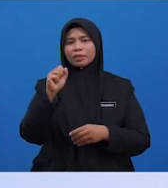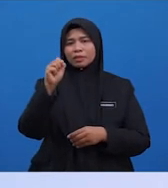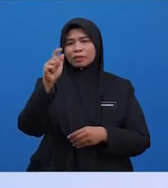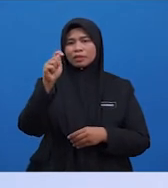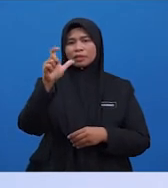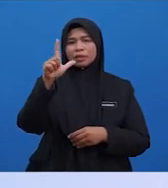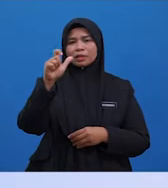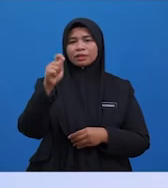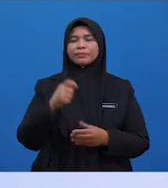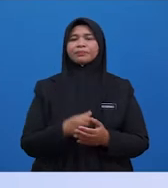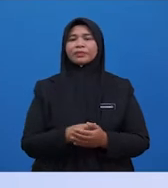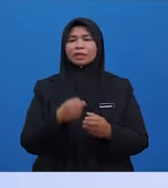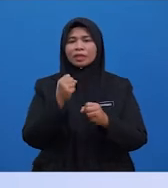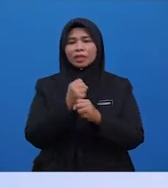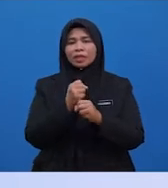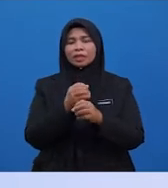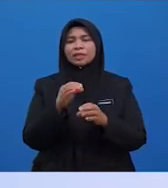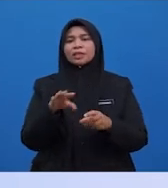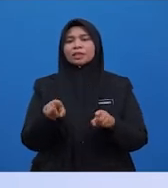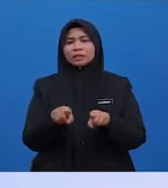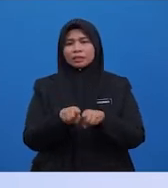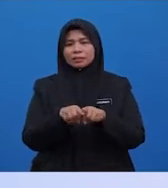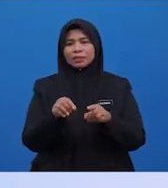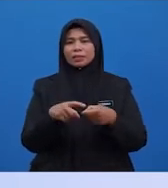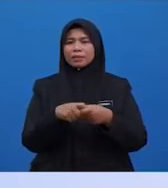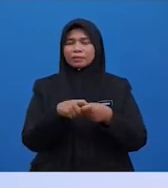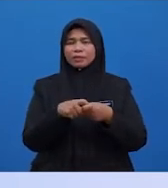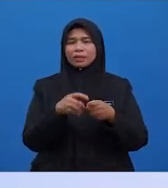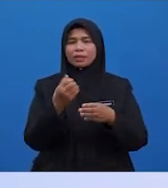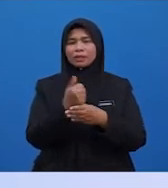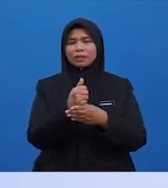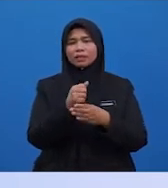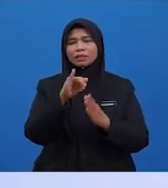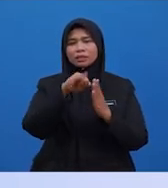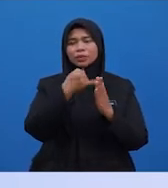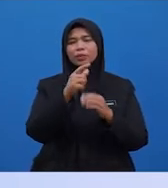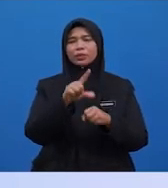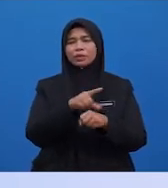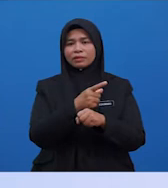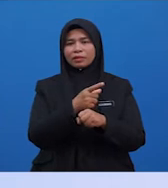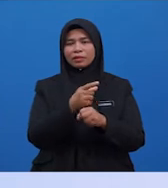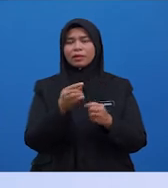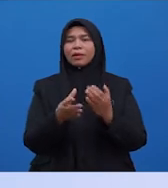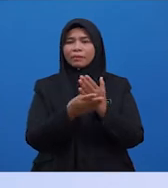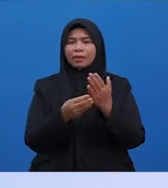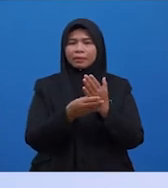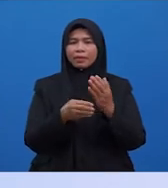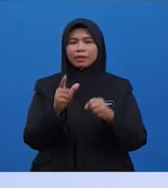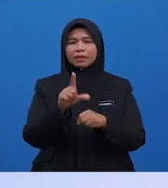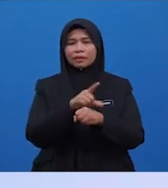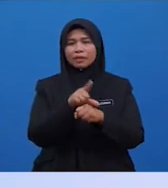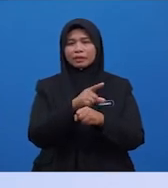yang rapat antara jurulatih, pakar-pakar latihan dan sains sukan boleh menghasilkan atlet